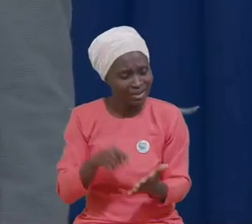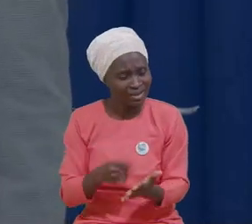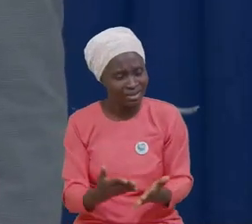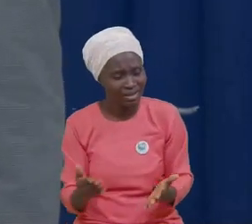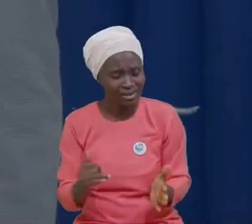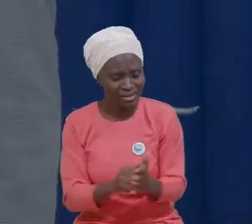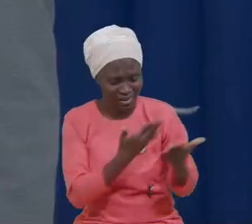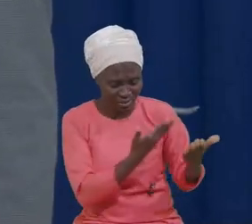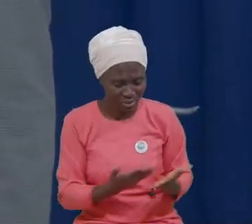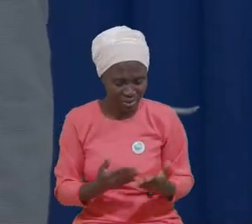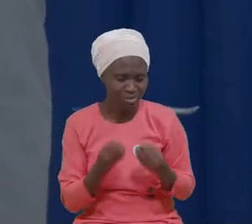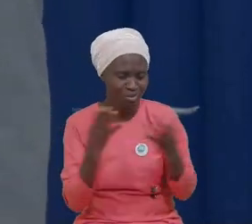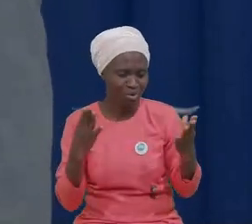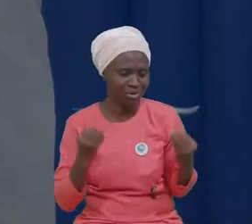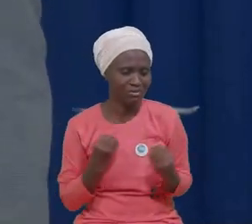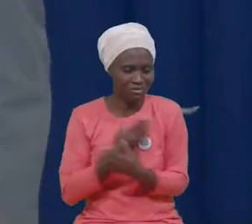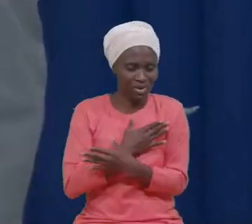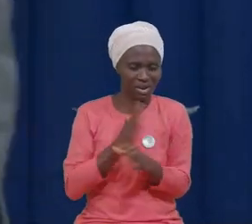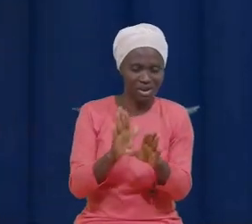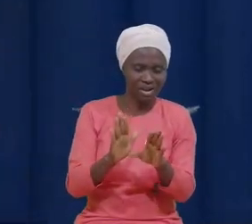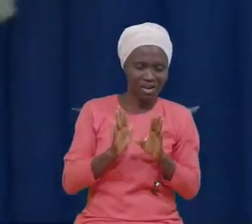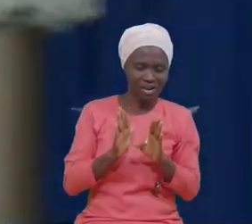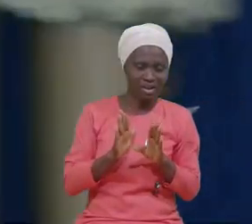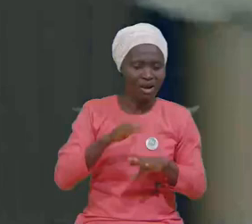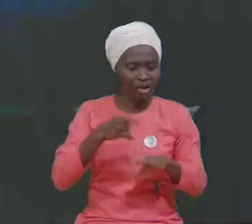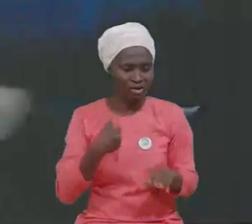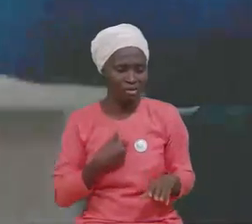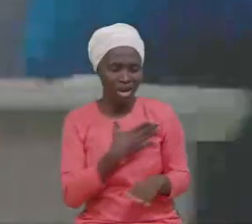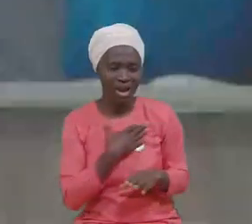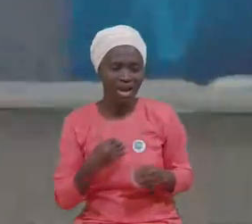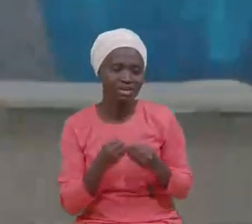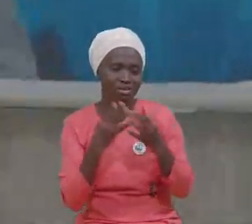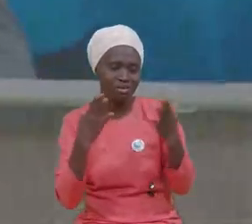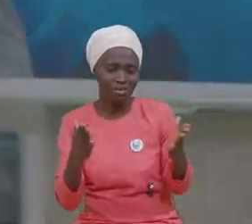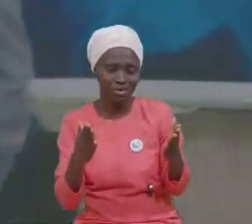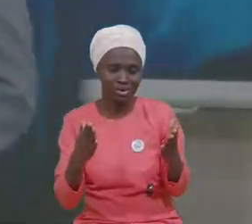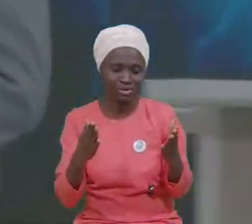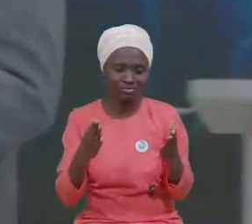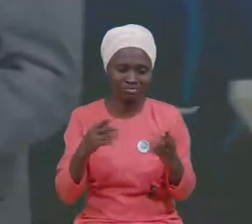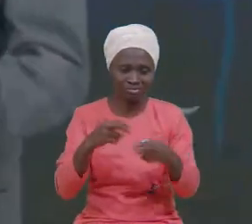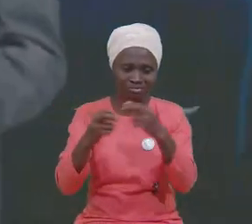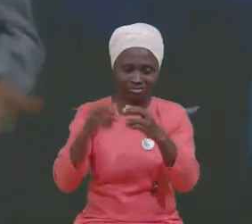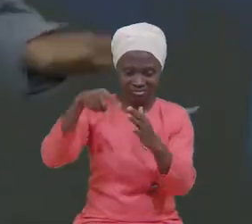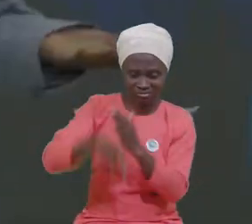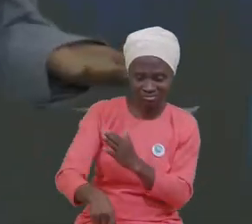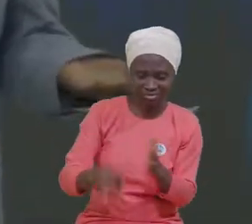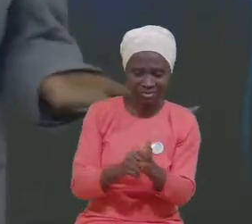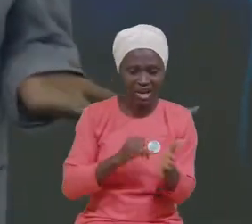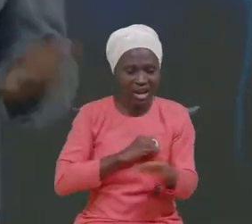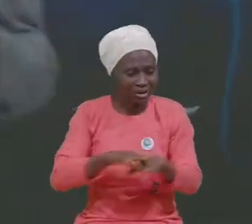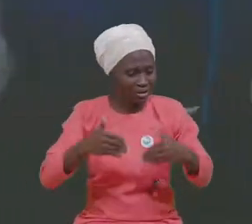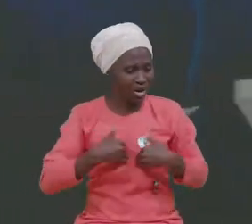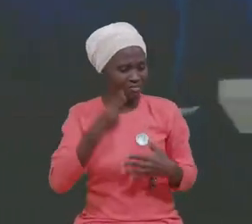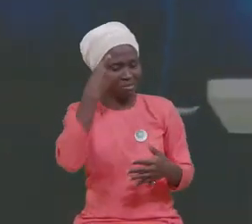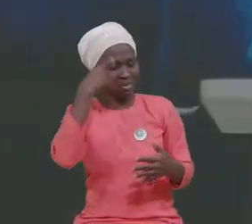chose qui emporte la crainte là et tellement de timidité et qui m'enfonce là et je